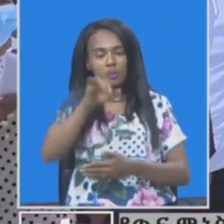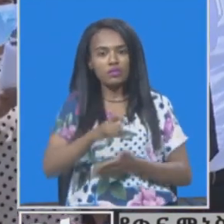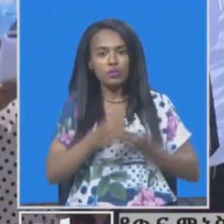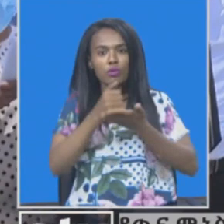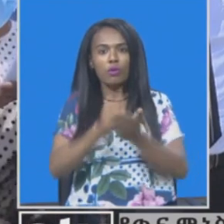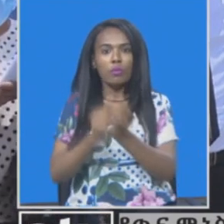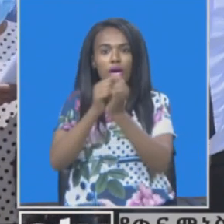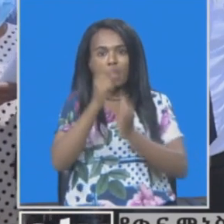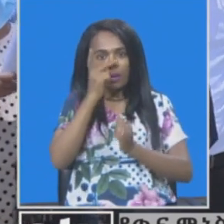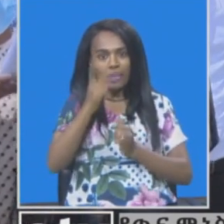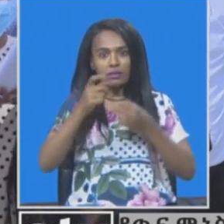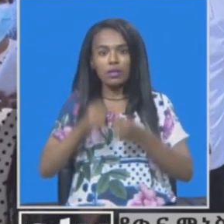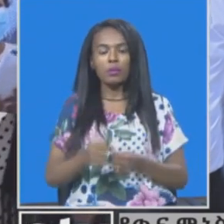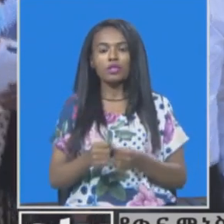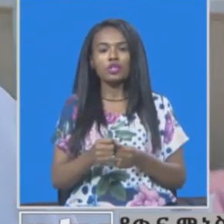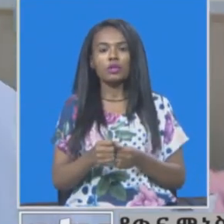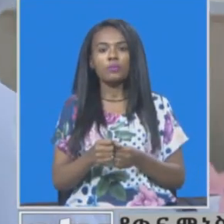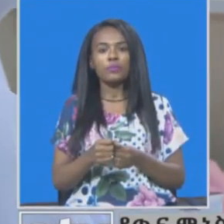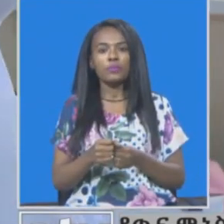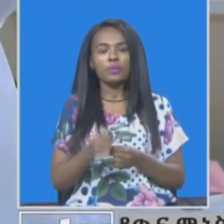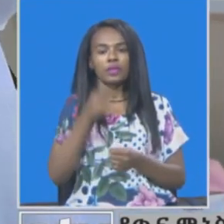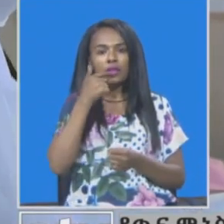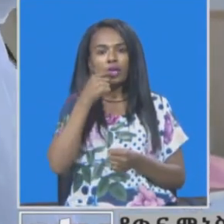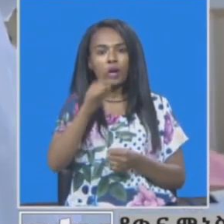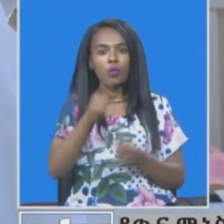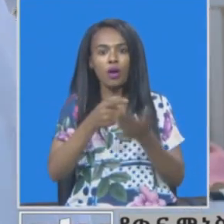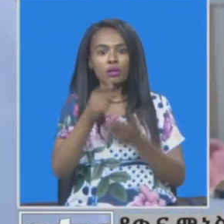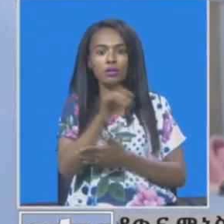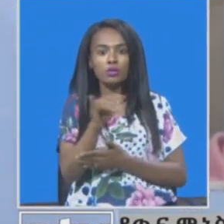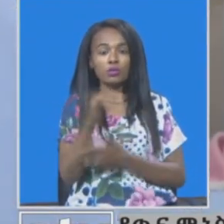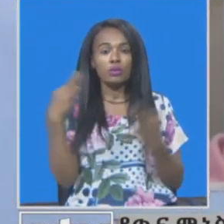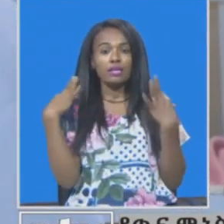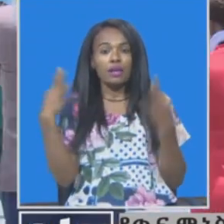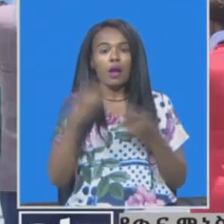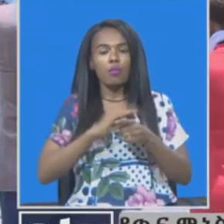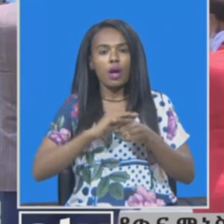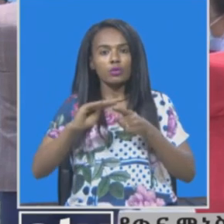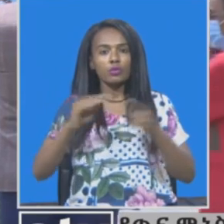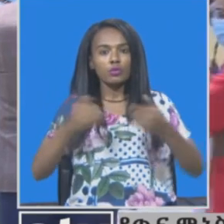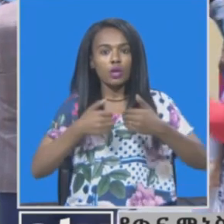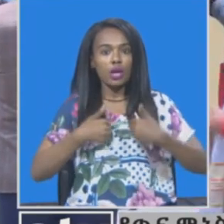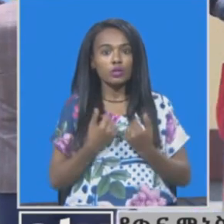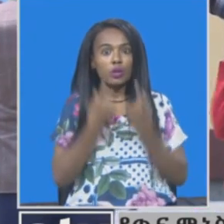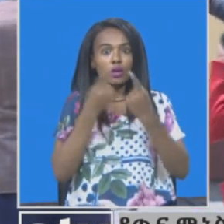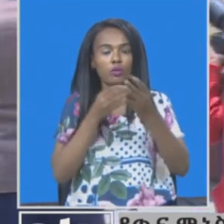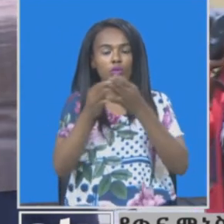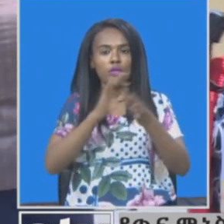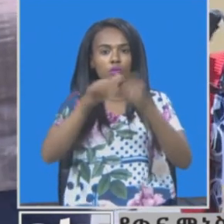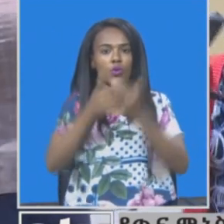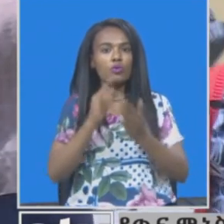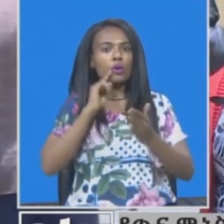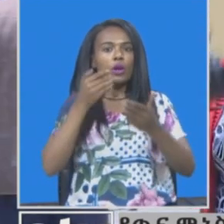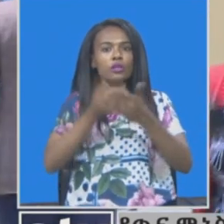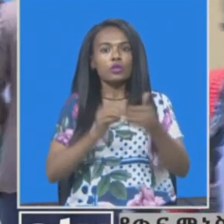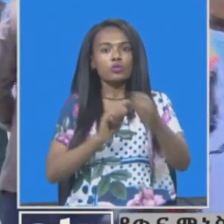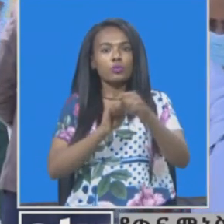ድጋፎችን በጋራ ለማየት እንደሚያስችልም ተናግሯል። እንደዚሁም ደግሞ ለጤና ሙያተኞቹም ያላቸውን አድናቆት ገልጸው ለሁሉም የእንኳን